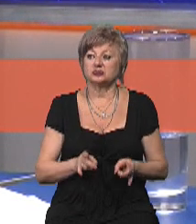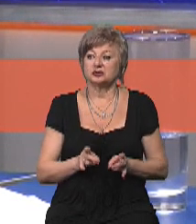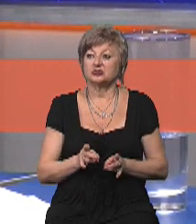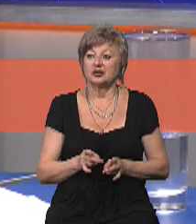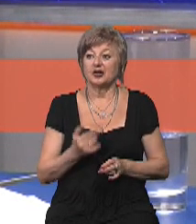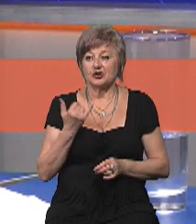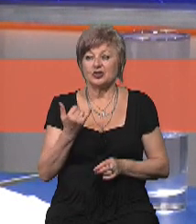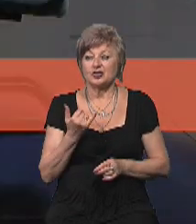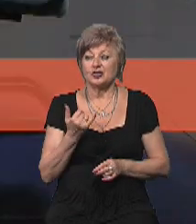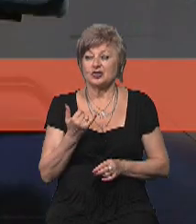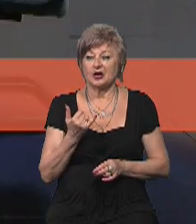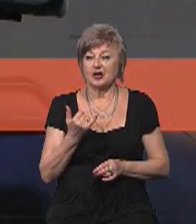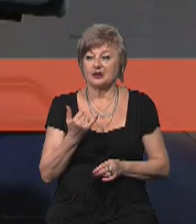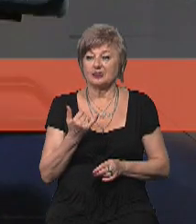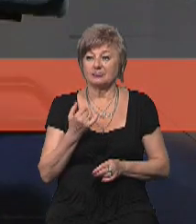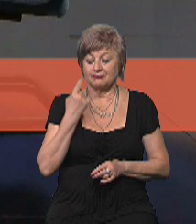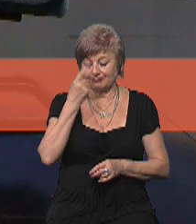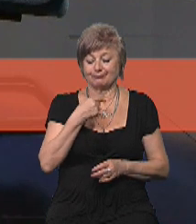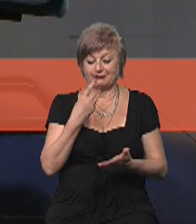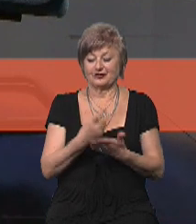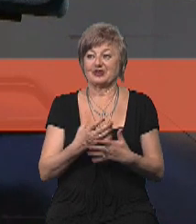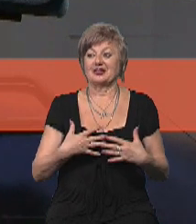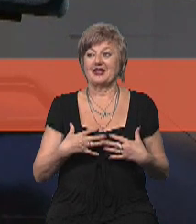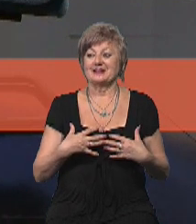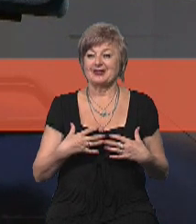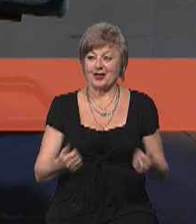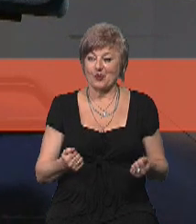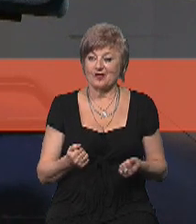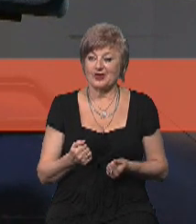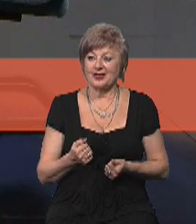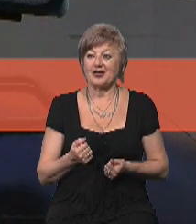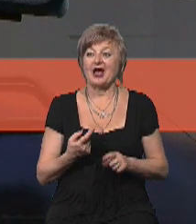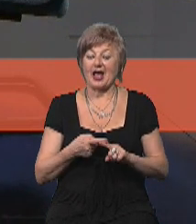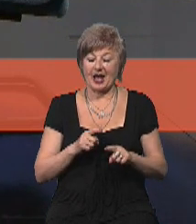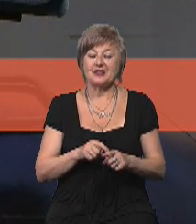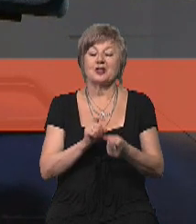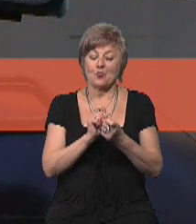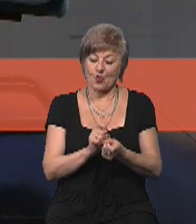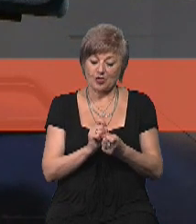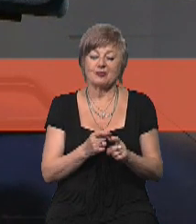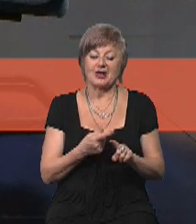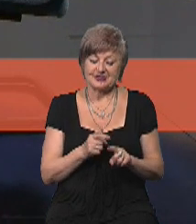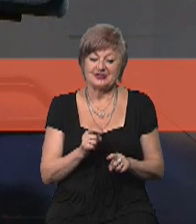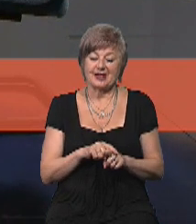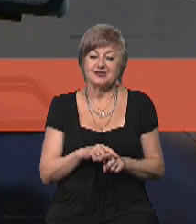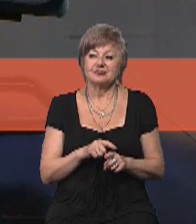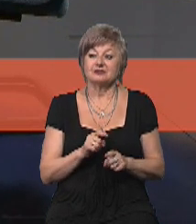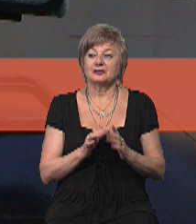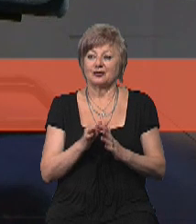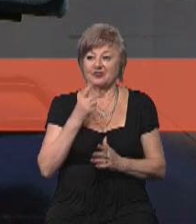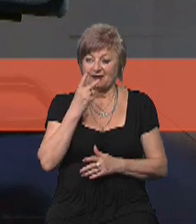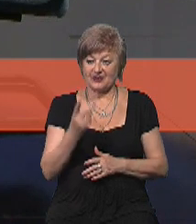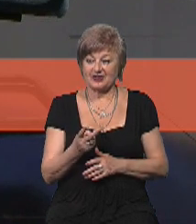вот я смотрю, он абсолютно выглядит здоровым, то есть есть результаты нашей борьбы с этим злом, то есть вот они